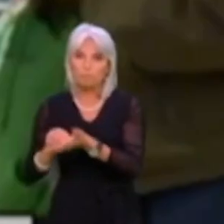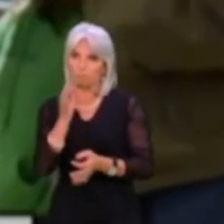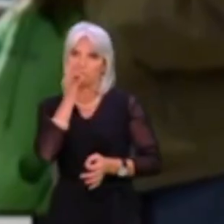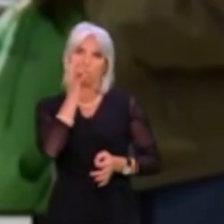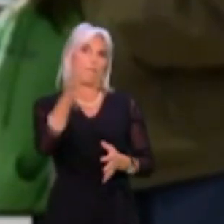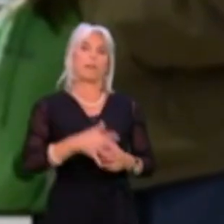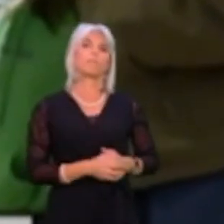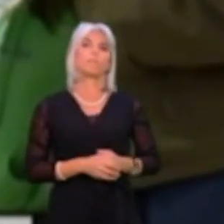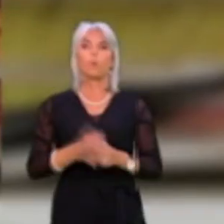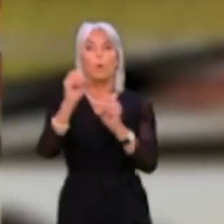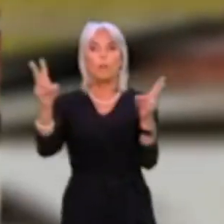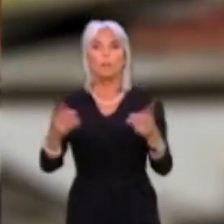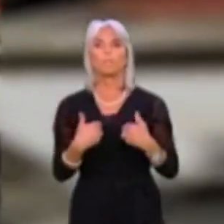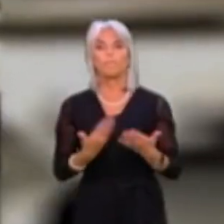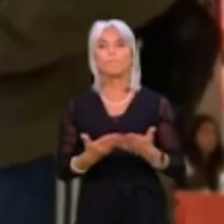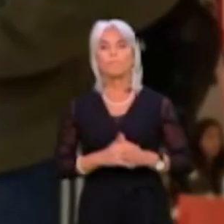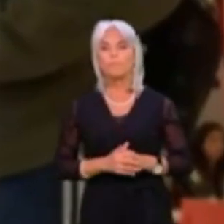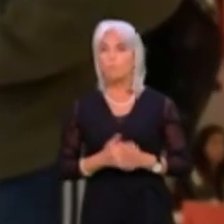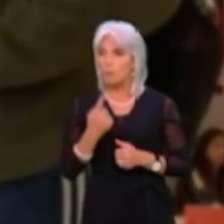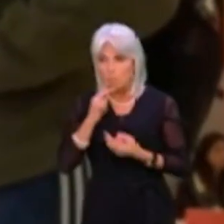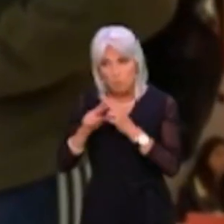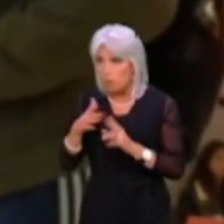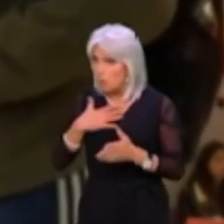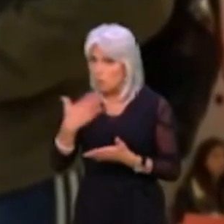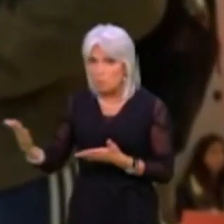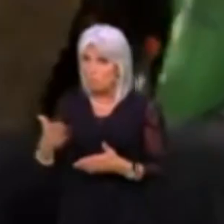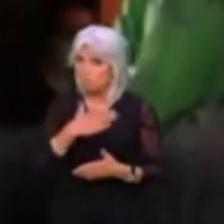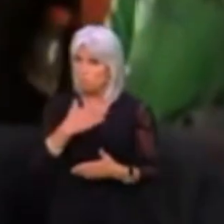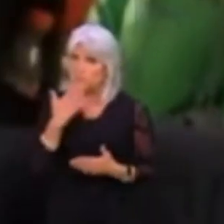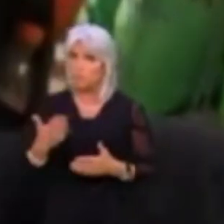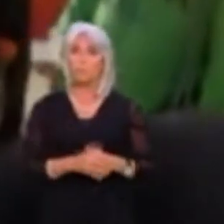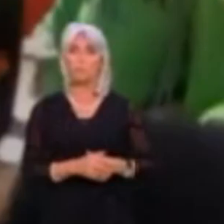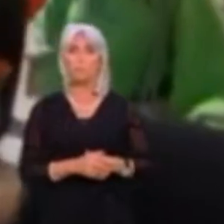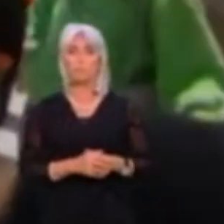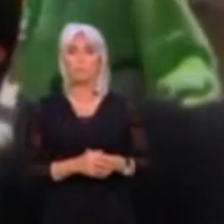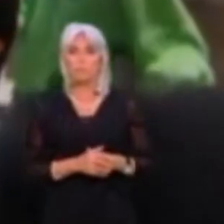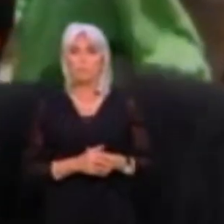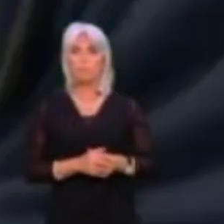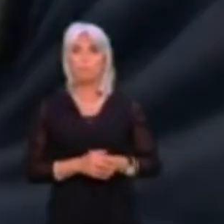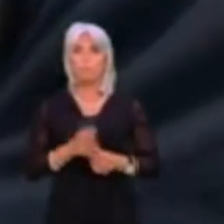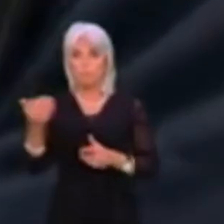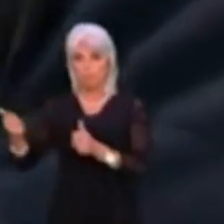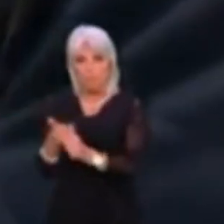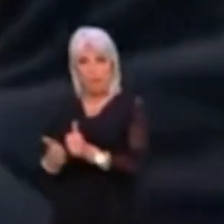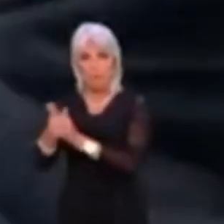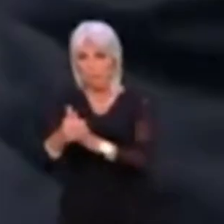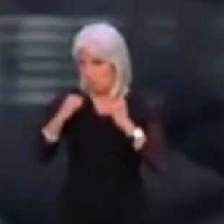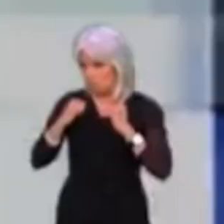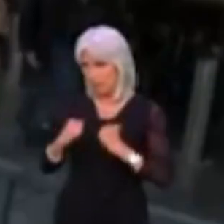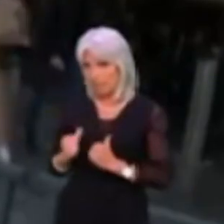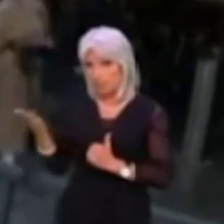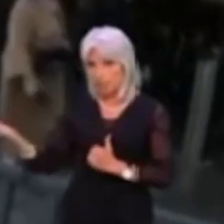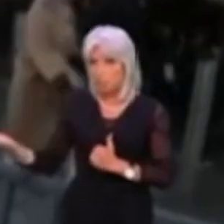Parfait. 13,90 €. Ok. Désolé d'avoir pris autant de Il n'y a temps. pas de souci, monsieur. Merci beaucoup. Pas de souci. Au revoir. Oui, c'est à vous, monsieur. La patience, s'il vous